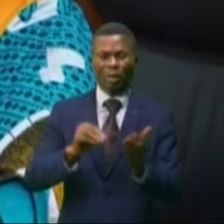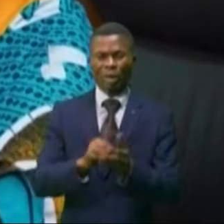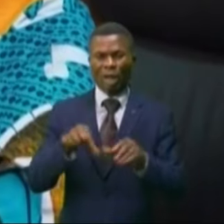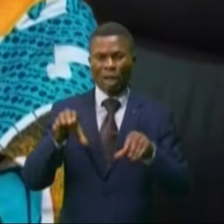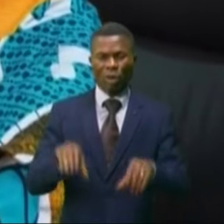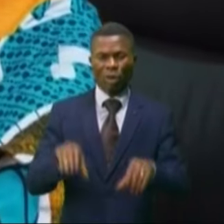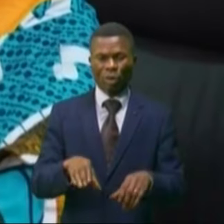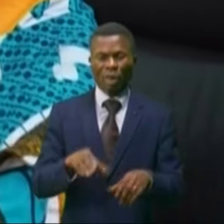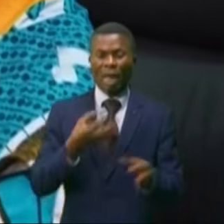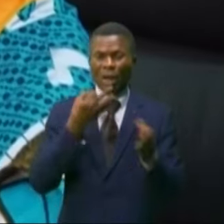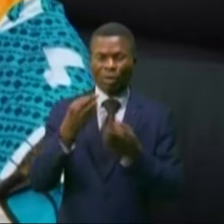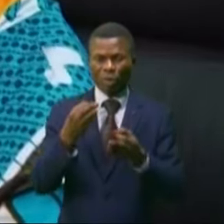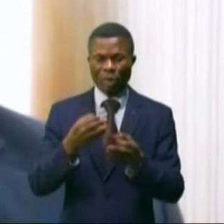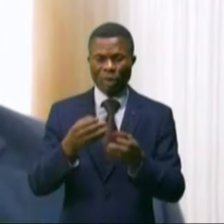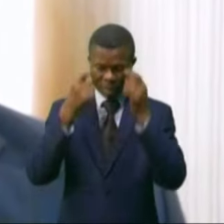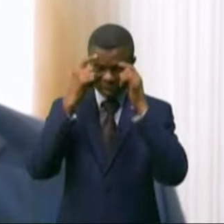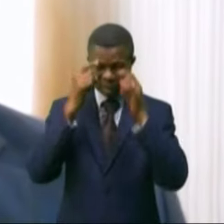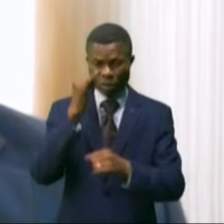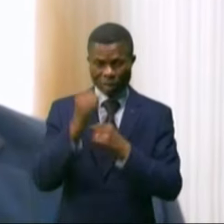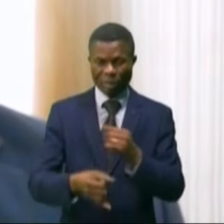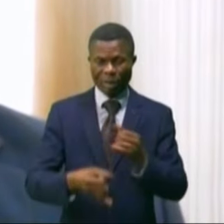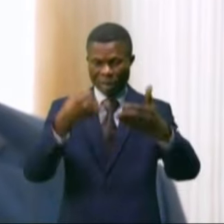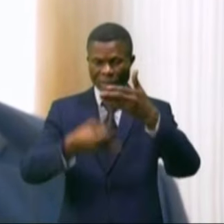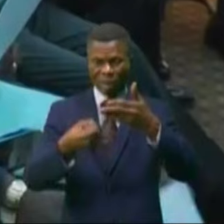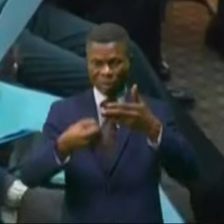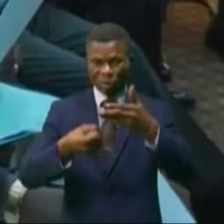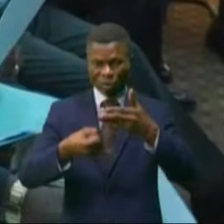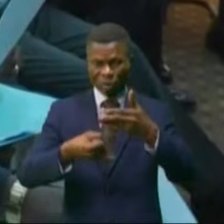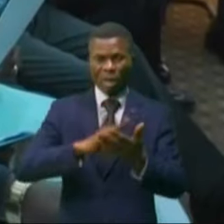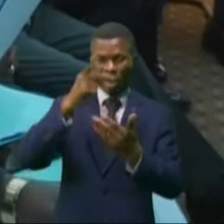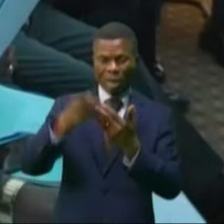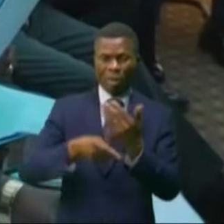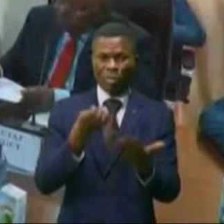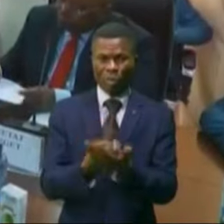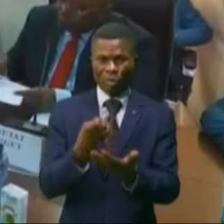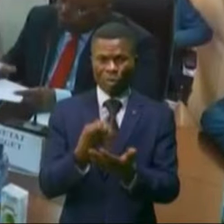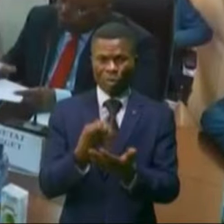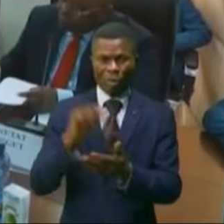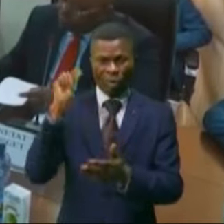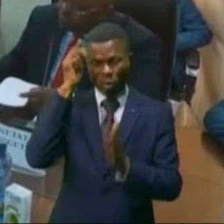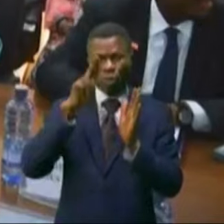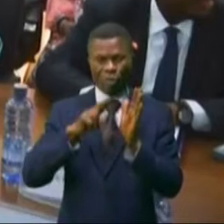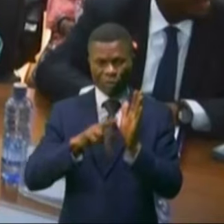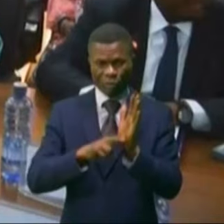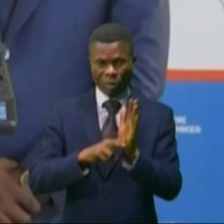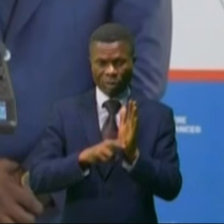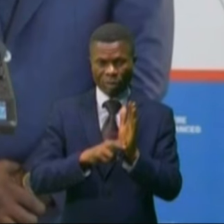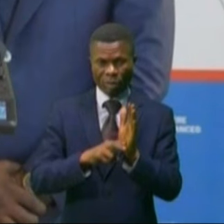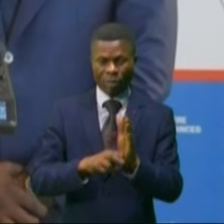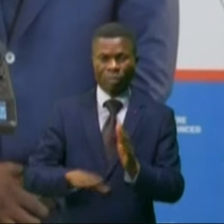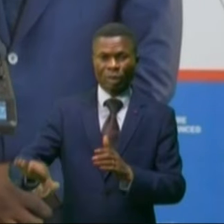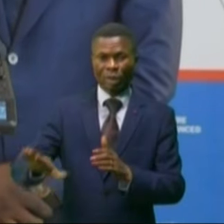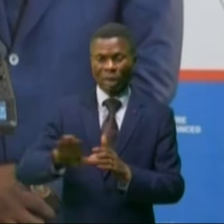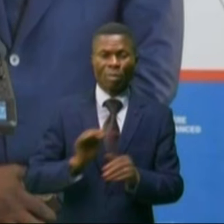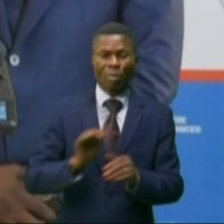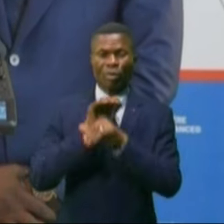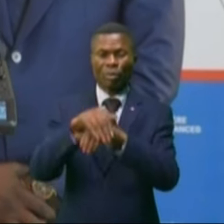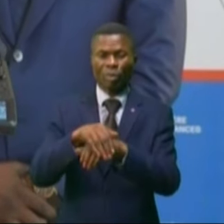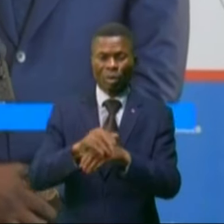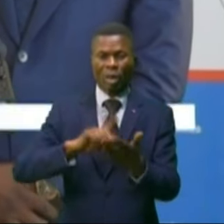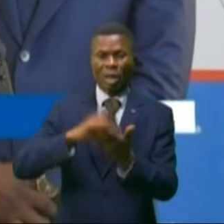a rappelé les conclusions de la sixième revue du programme économique du gouvernement. Le pays donc va s'engager sur un nouveau